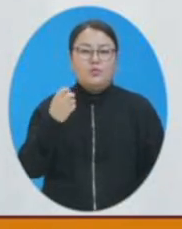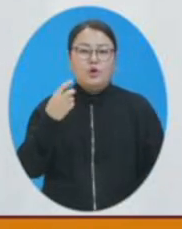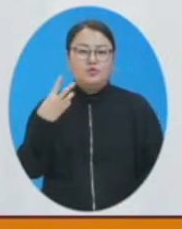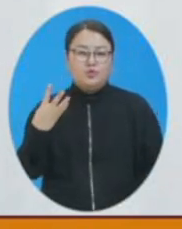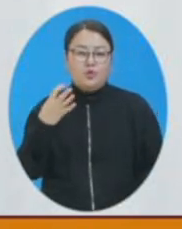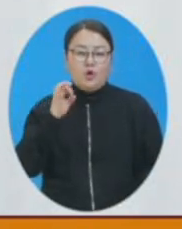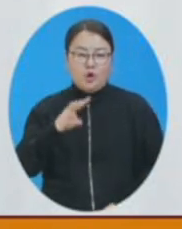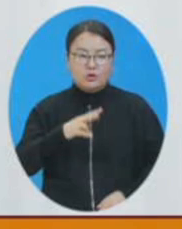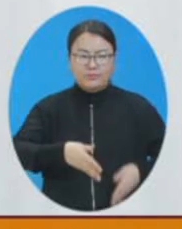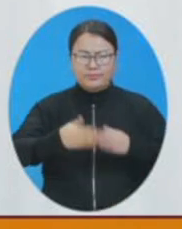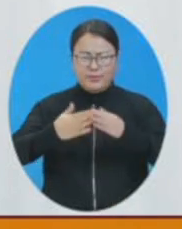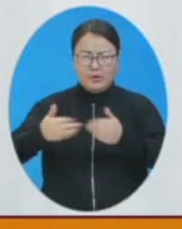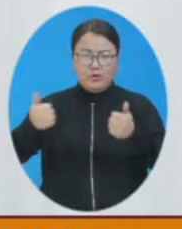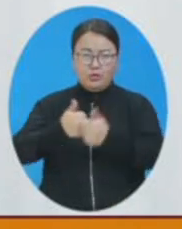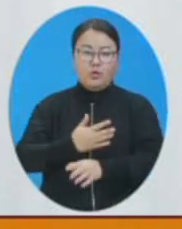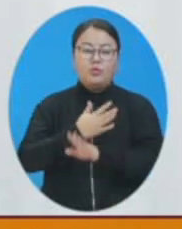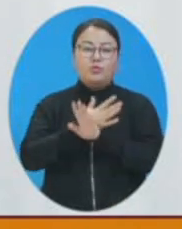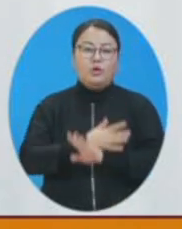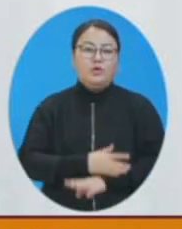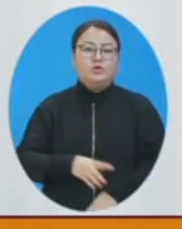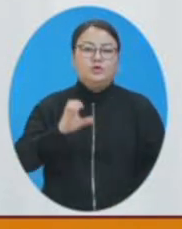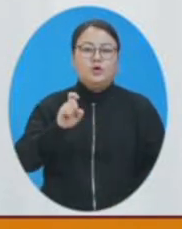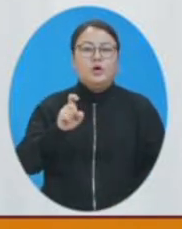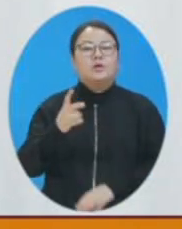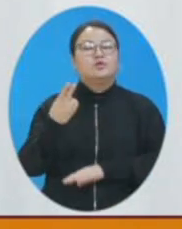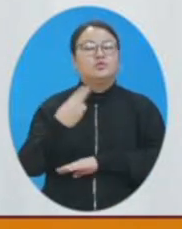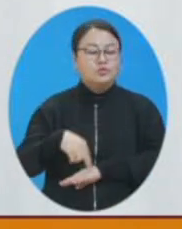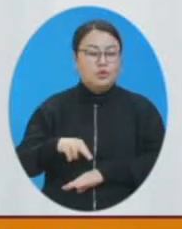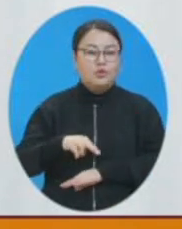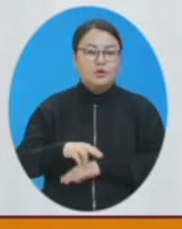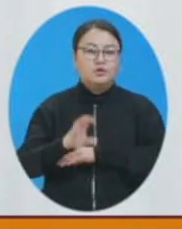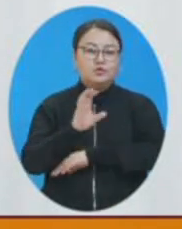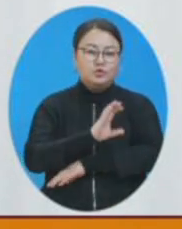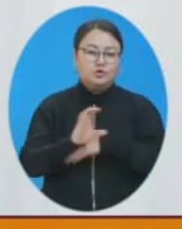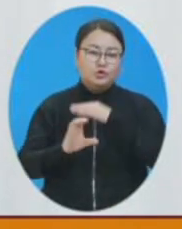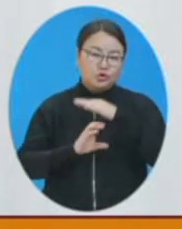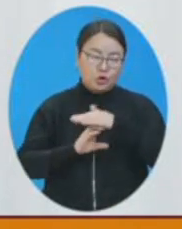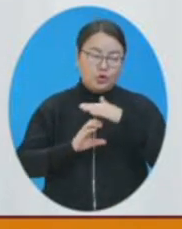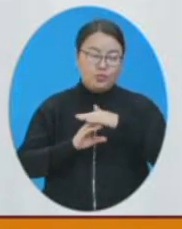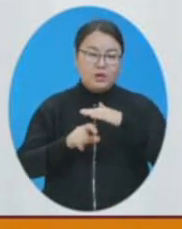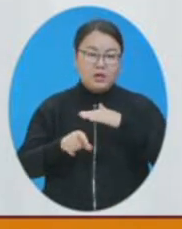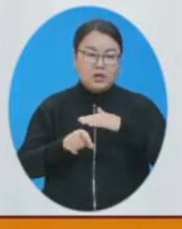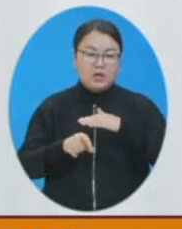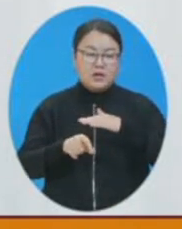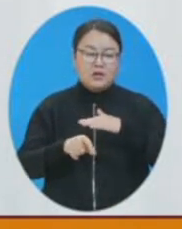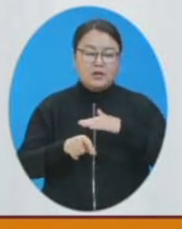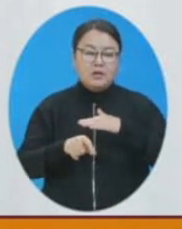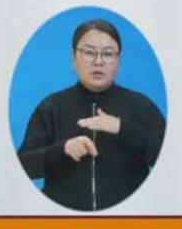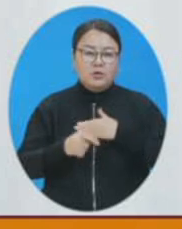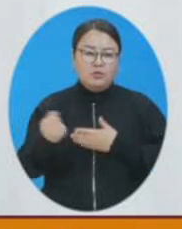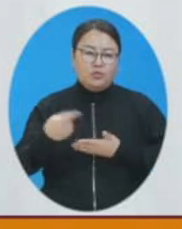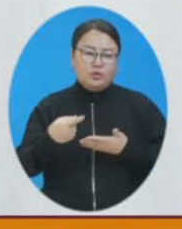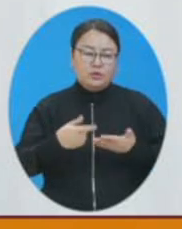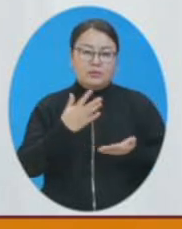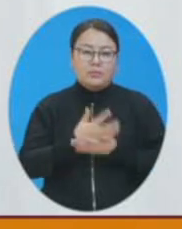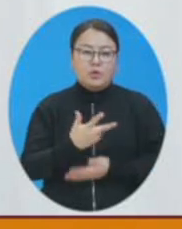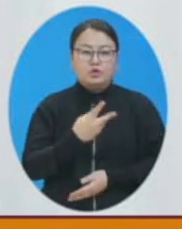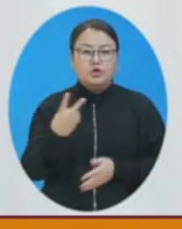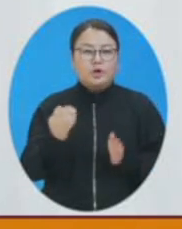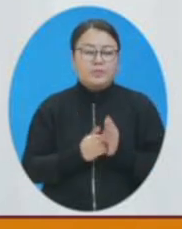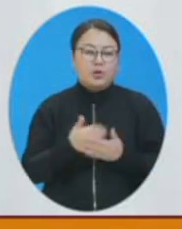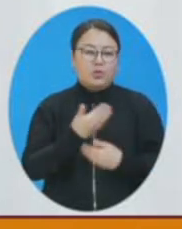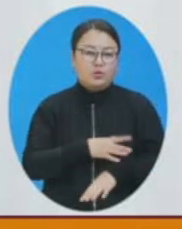ашиглалтанд орох юм бол ингээд үндсэндээ одоо Сонгин хайрхан дүүргийн сургуулийн өмнөх боловсрол эзэмших одоо бүртгэлтэй байгаа 32,000 хүүхэд